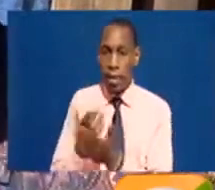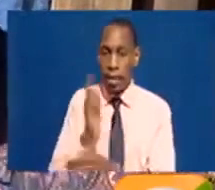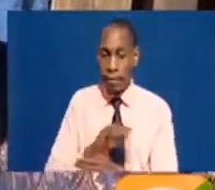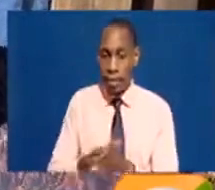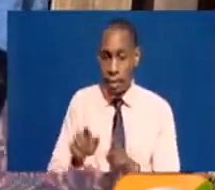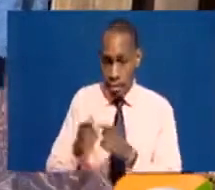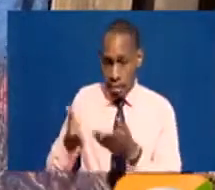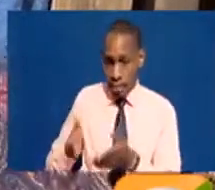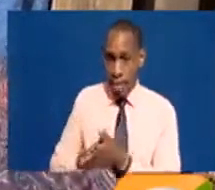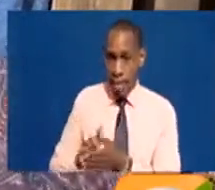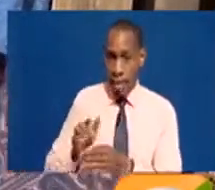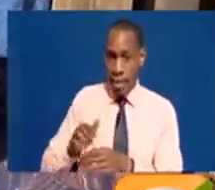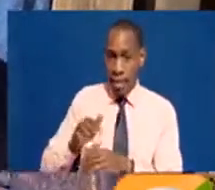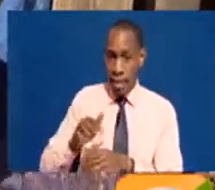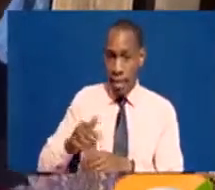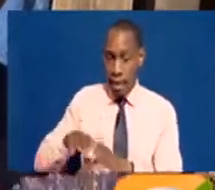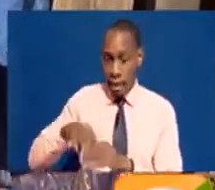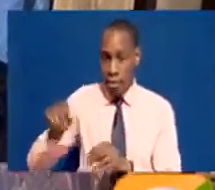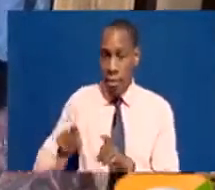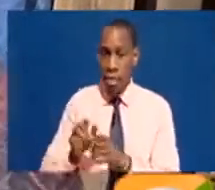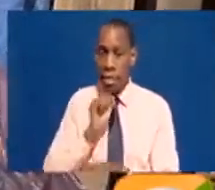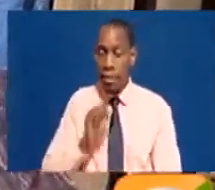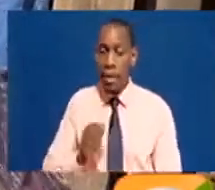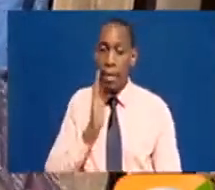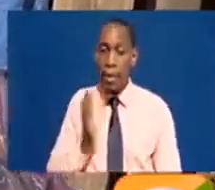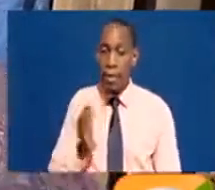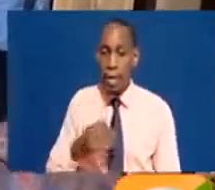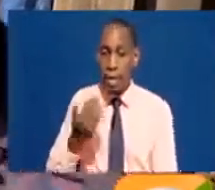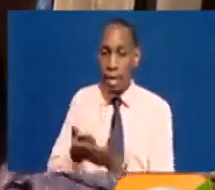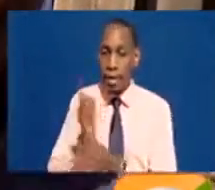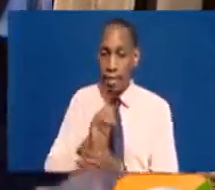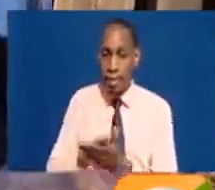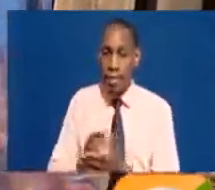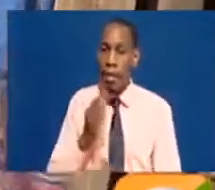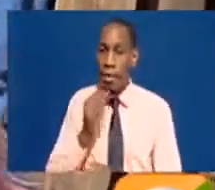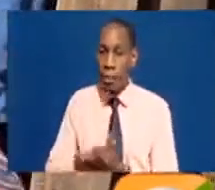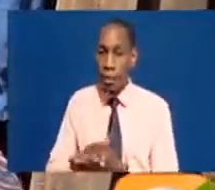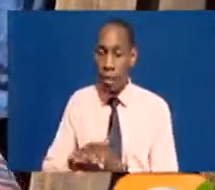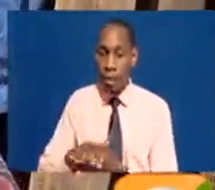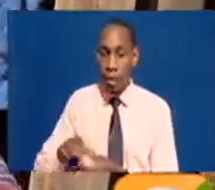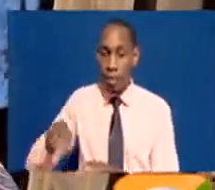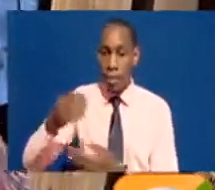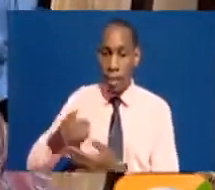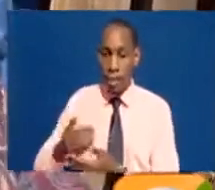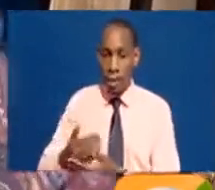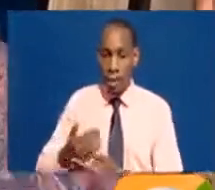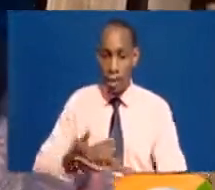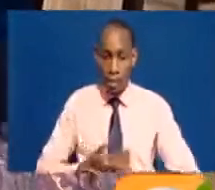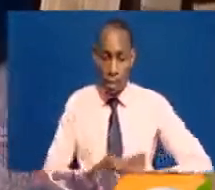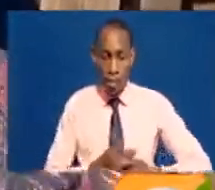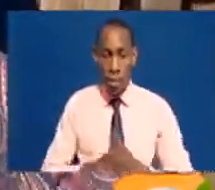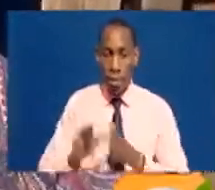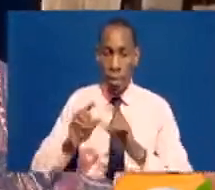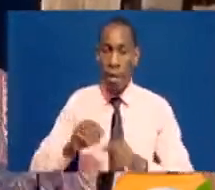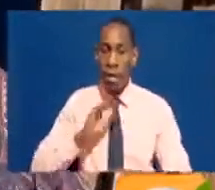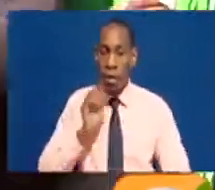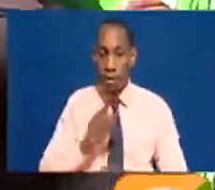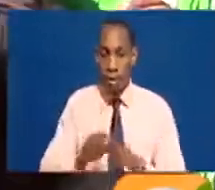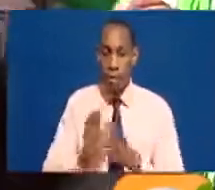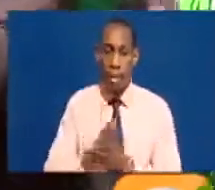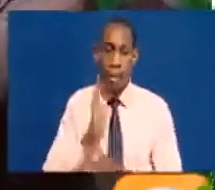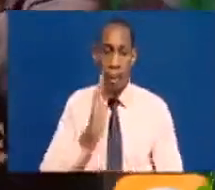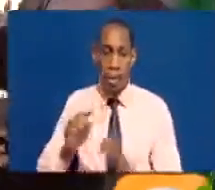tu bado niko hapa nje. Shosho naye amefika hapa. Jimu akatoka kama ameshika mtoto wao. Akasema mtoto wetu amekufa na mama pia